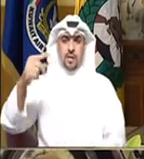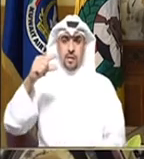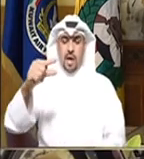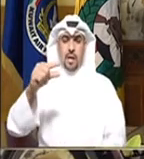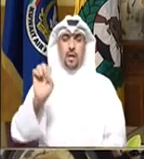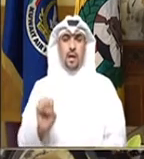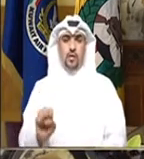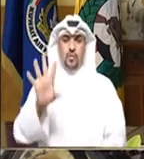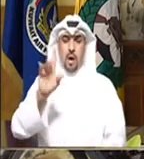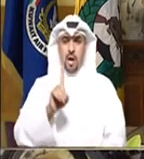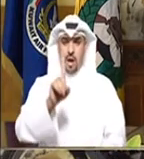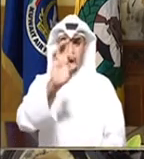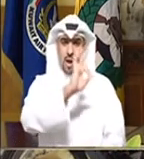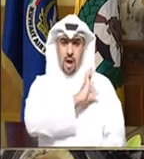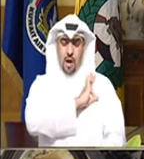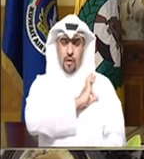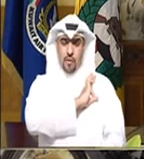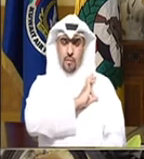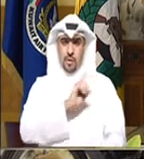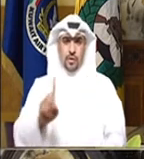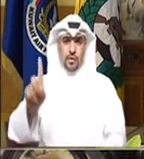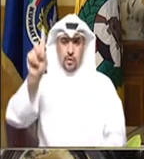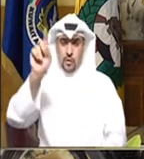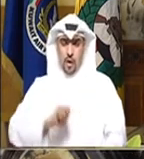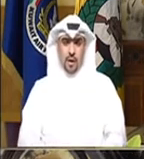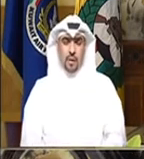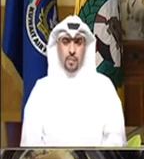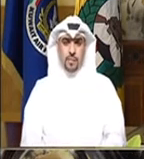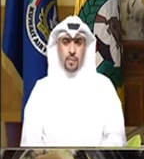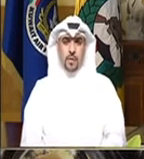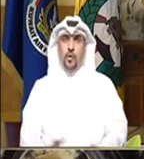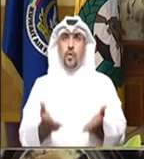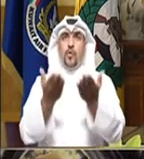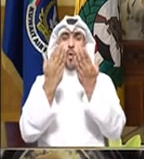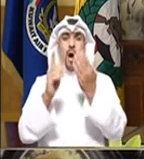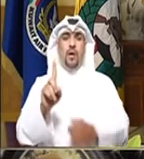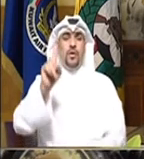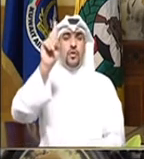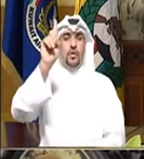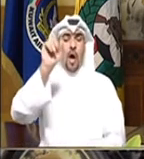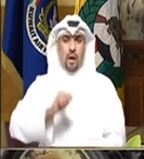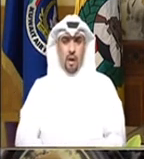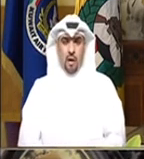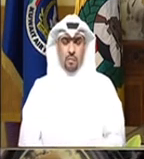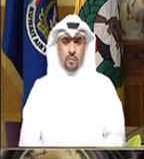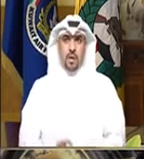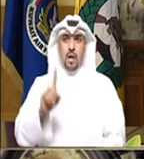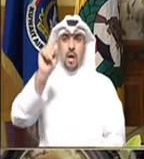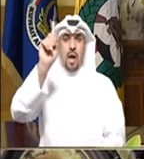السالم الصباح طيب الله ثراهما، سائلين المولى تعالى